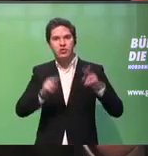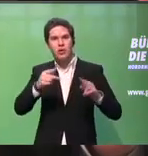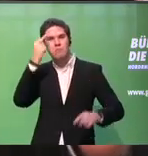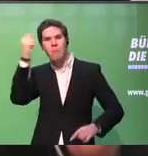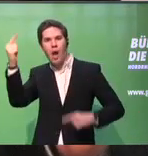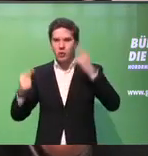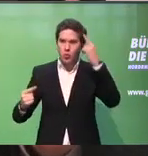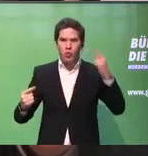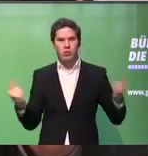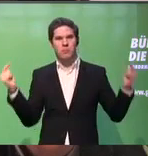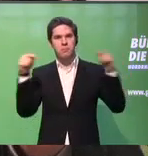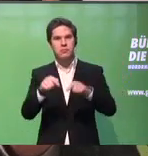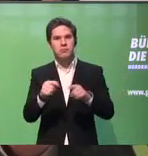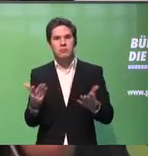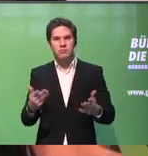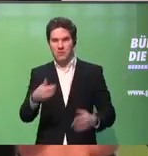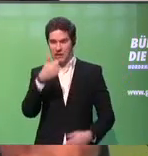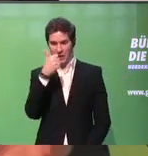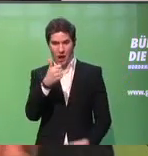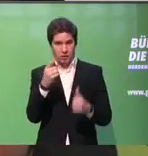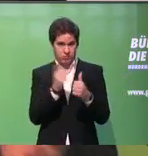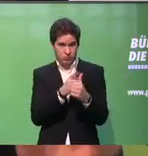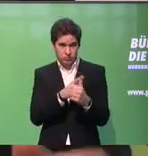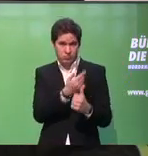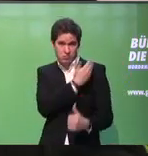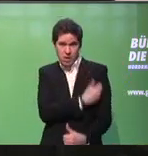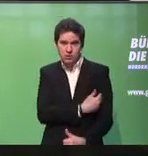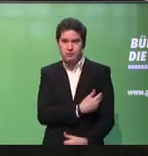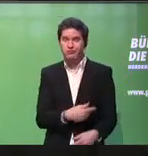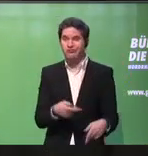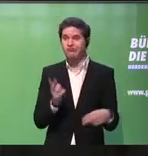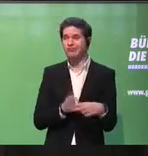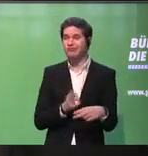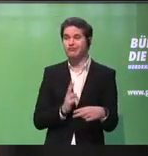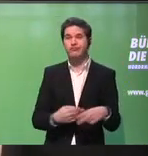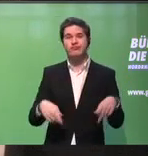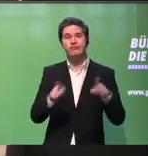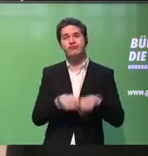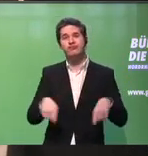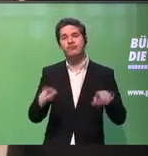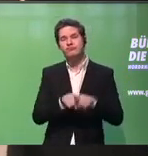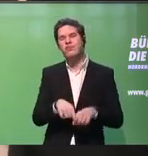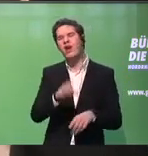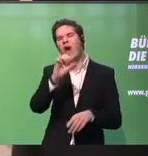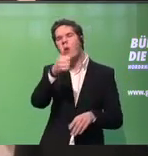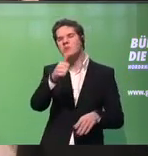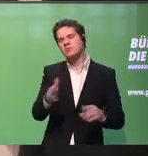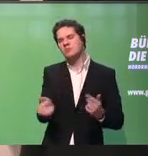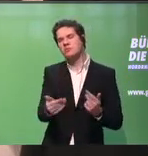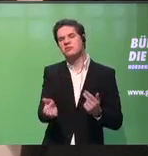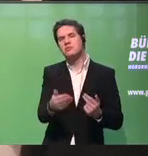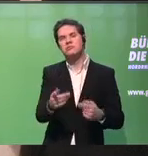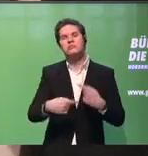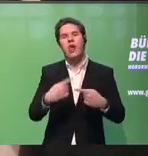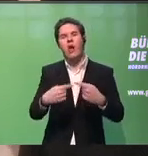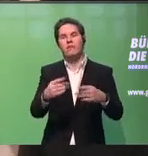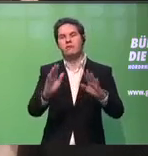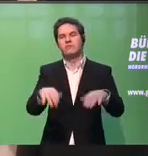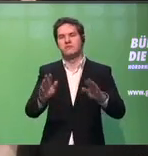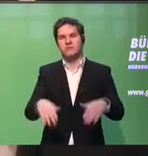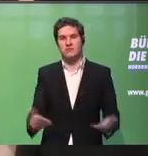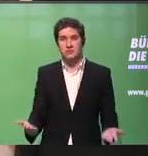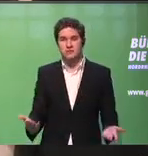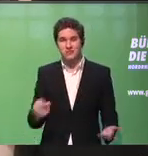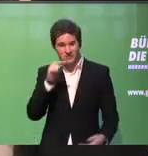Eine Richtung ist eigentlich eine gleichgültige, eine des Weiter-sos, eine des Durchwurstelns, eine, die sagt, wir